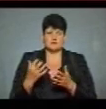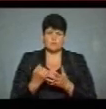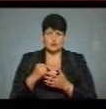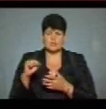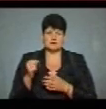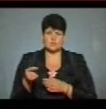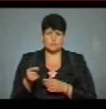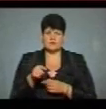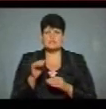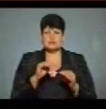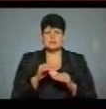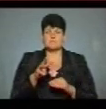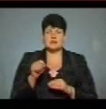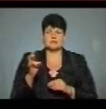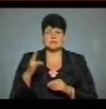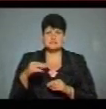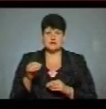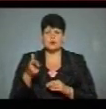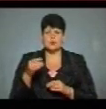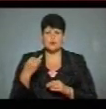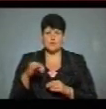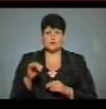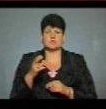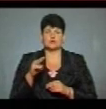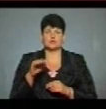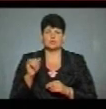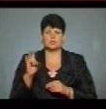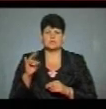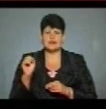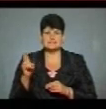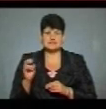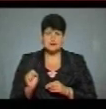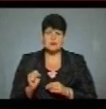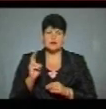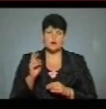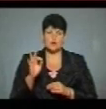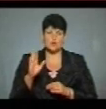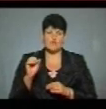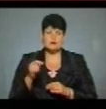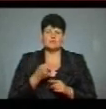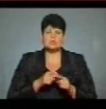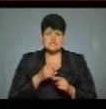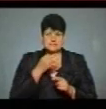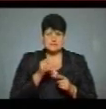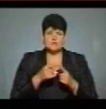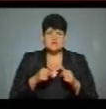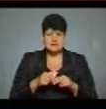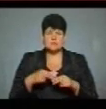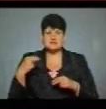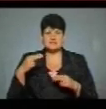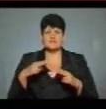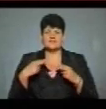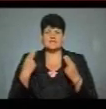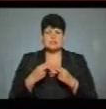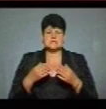її складі були Андрій Мандій, Ігор Гой, Юліана Тунецька та Вікторія Коваль. Про це повідомив організатор змагань, президент Федерації санного